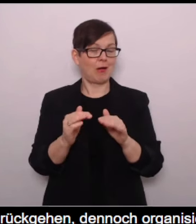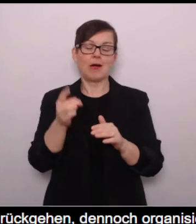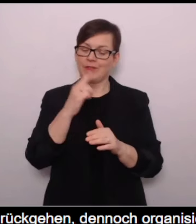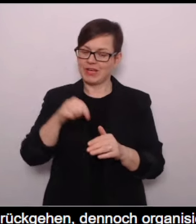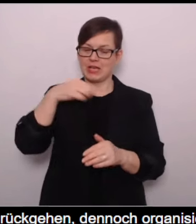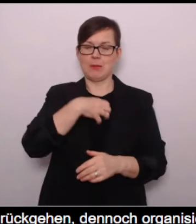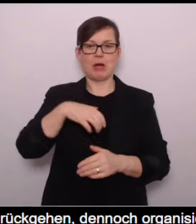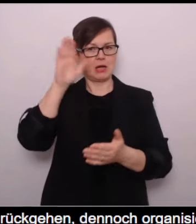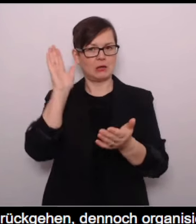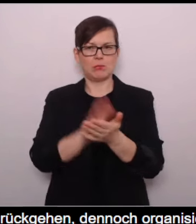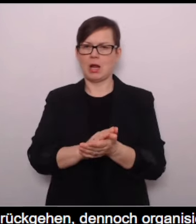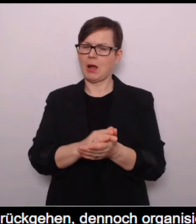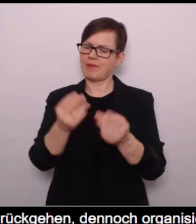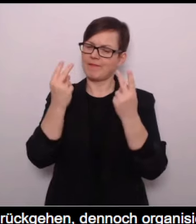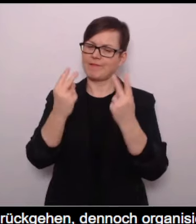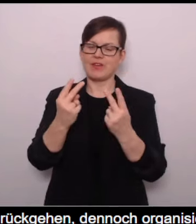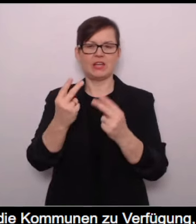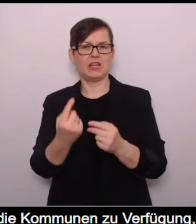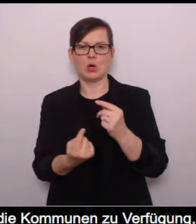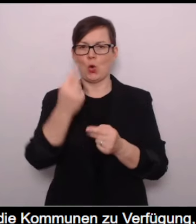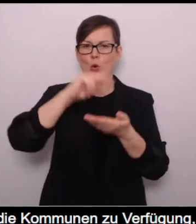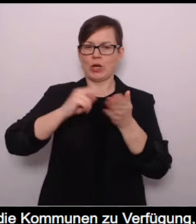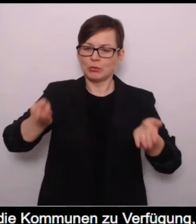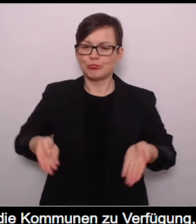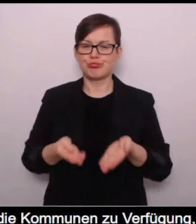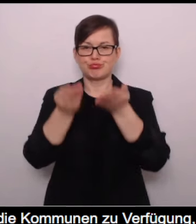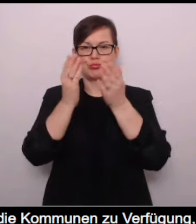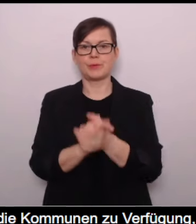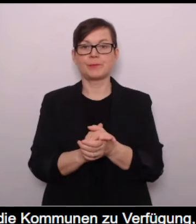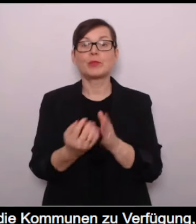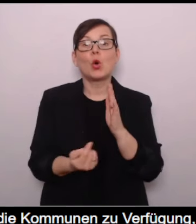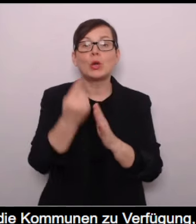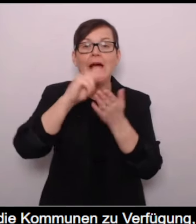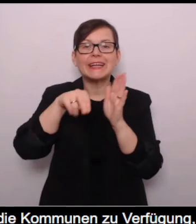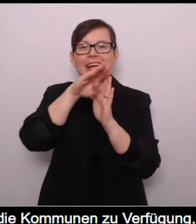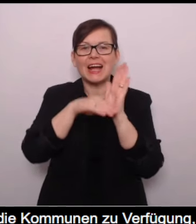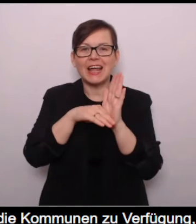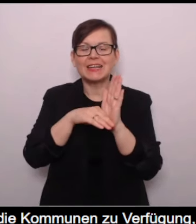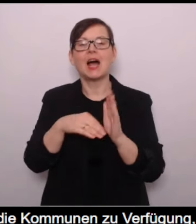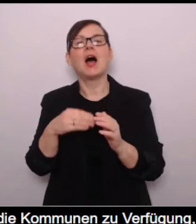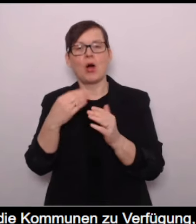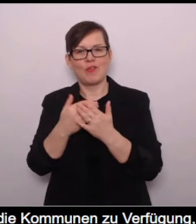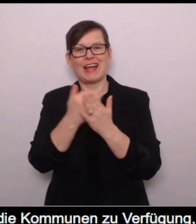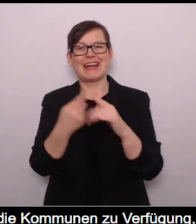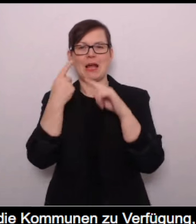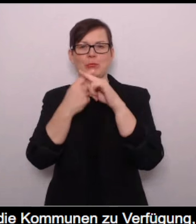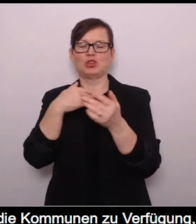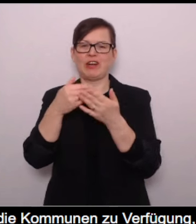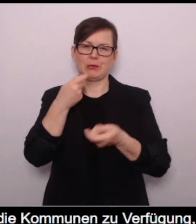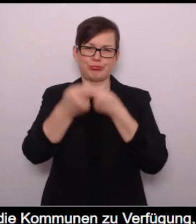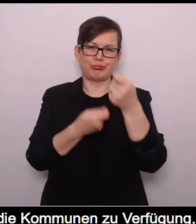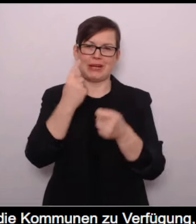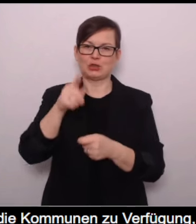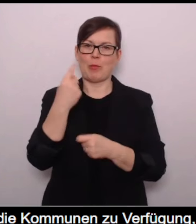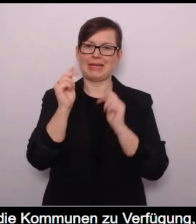hat. Stichwort Hightech-Agenda, all die Fragen, die damit zu tun haben. Wir bleiben ein Hochtechnologieland und werden die Hightech-Agenda und die